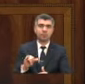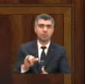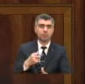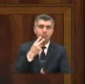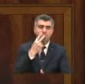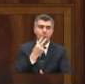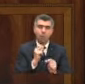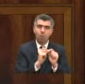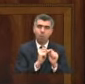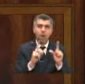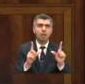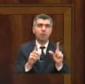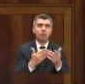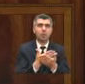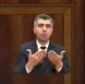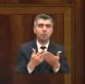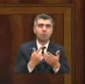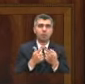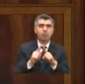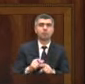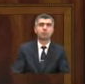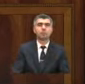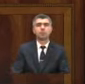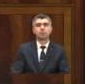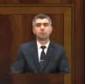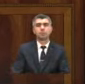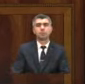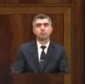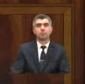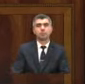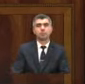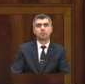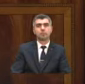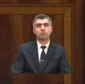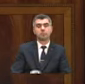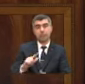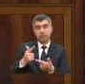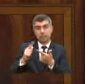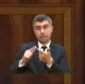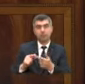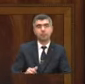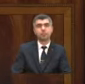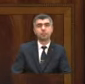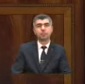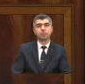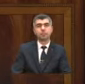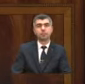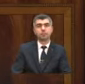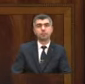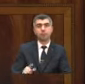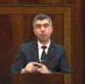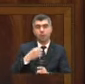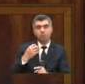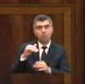والأسس ديال النقص ديالها منين جاء، باين واضح. ثانيا كما قال بعض